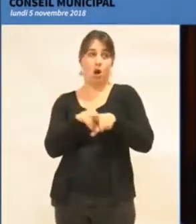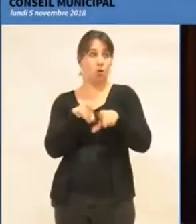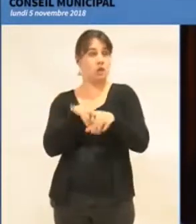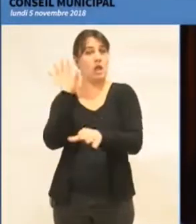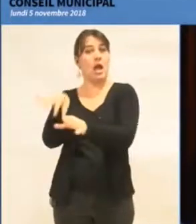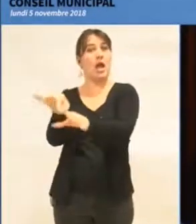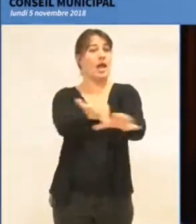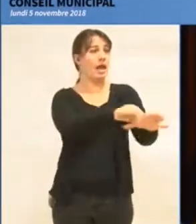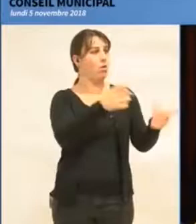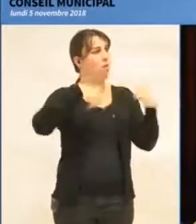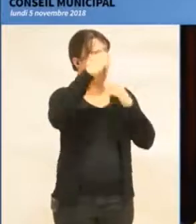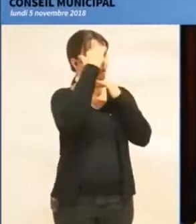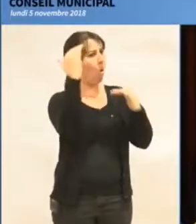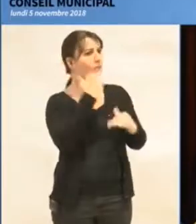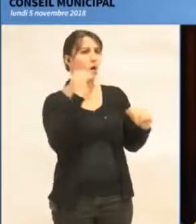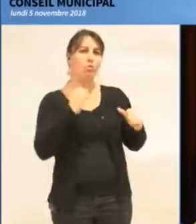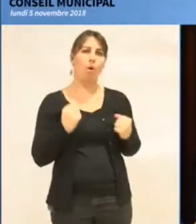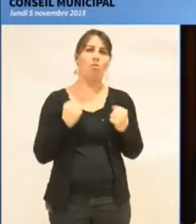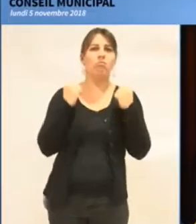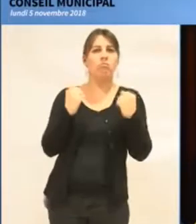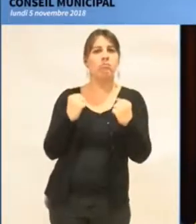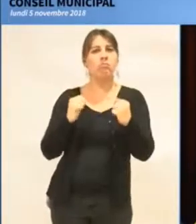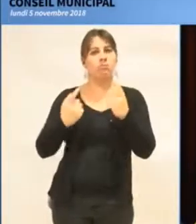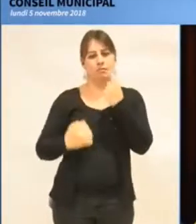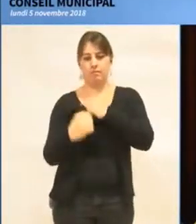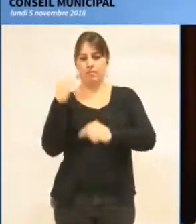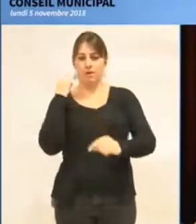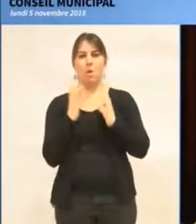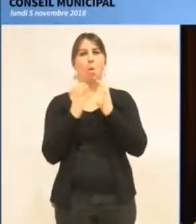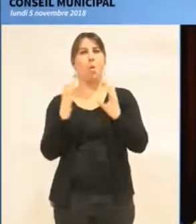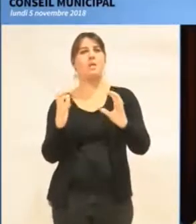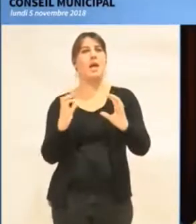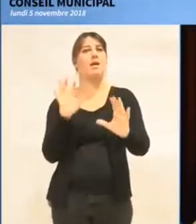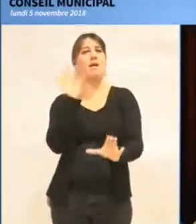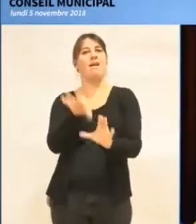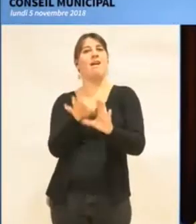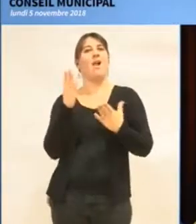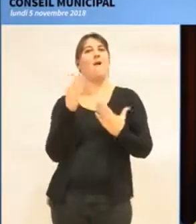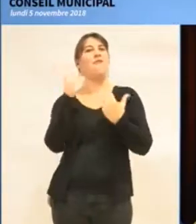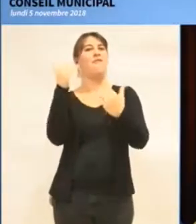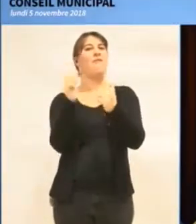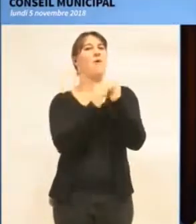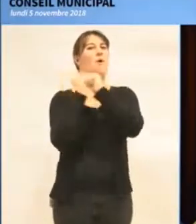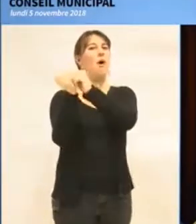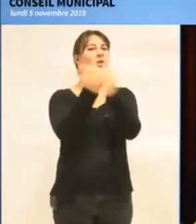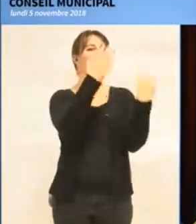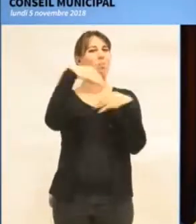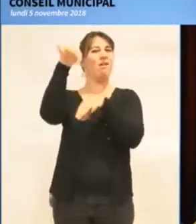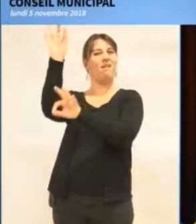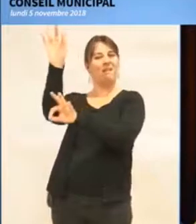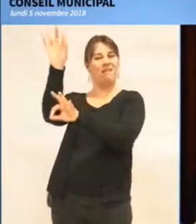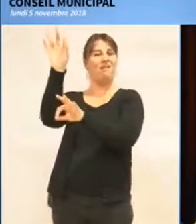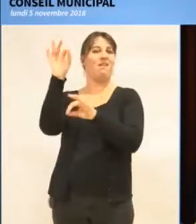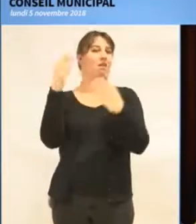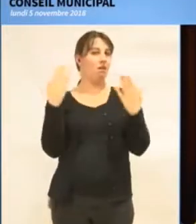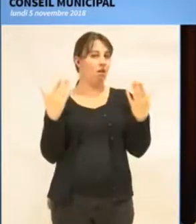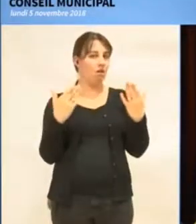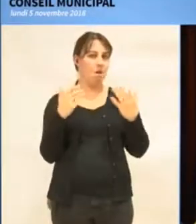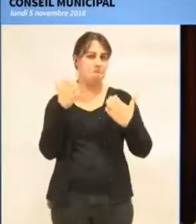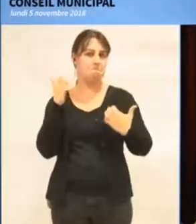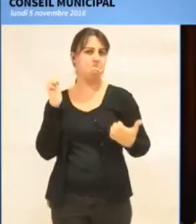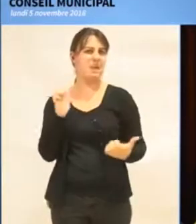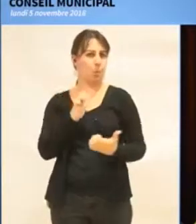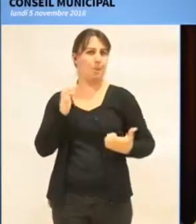savez que vous pourrez compter sur nous. Nous l'avons montré lors du dernier conseil avec le vote du vœu que nous avions proposé, pour que la pression reste